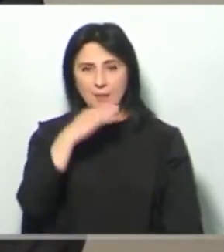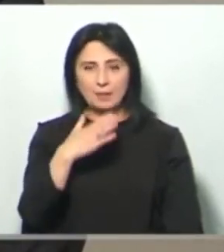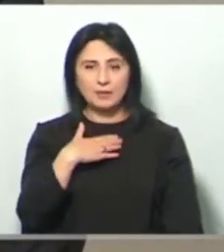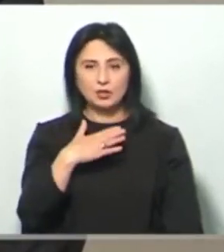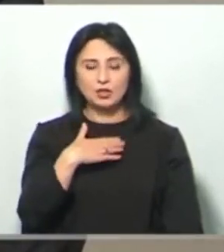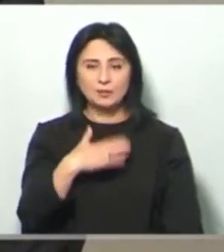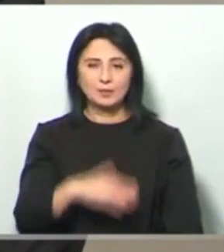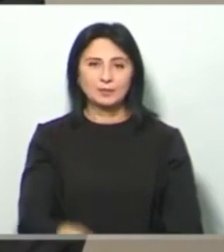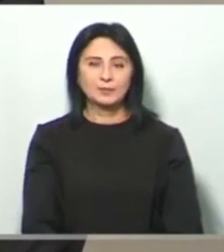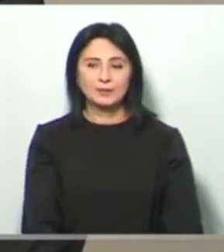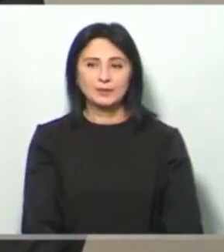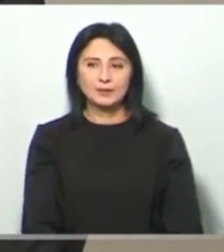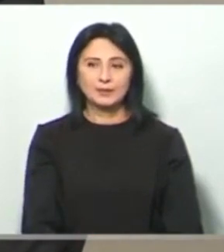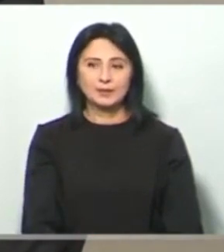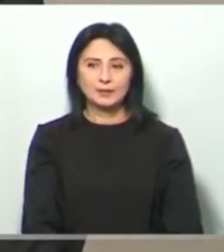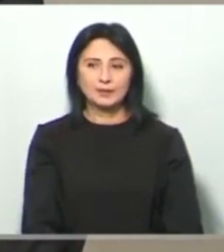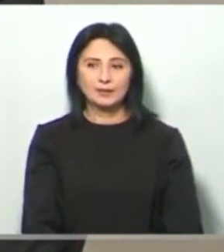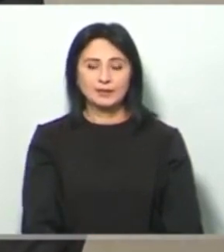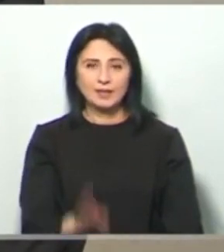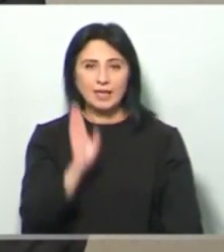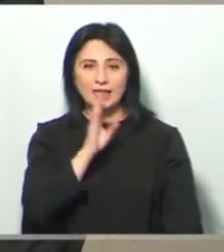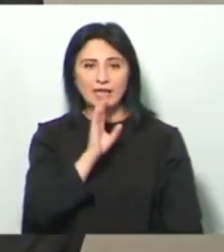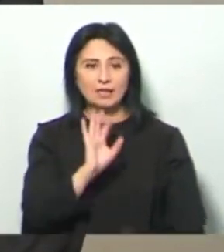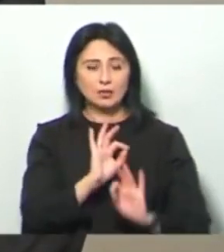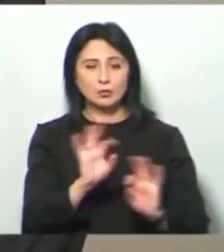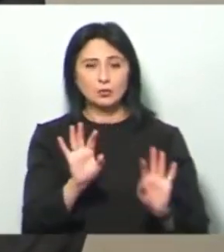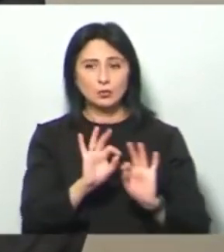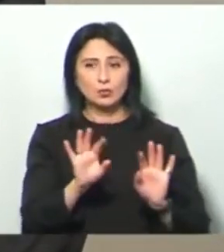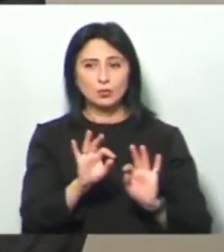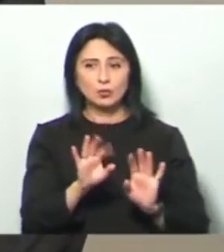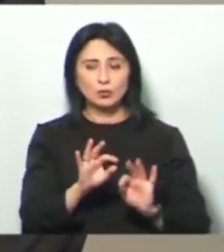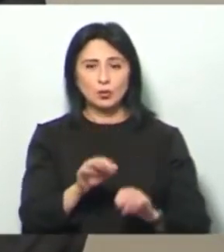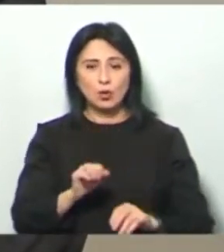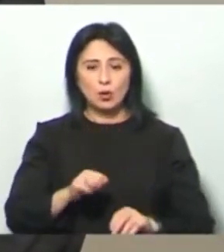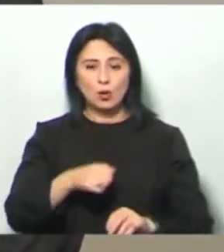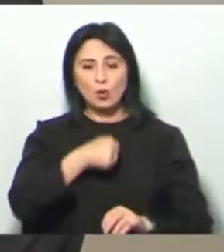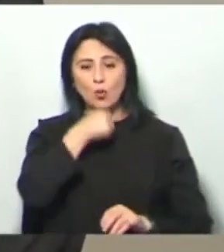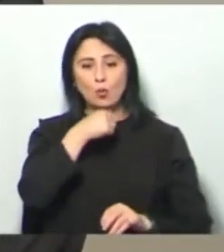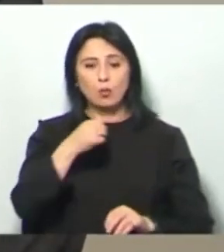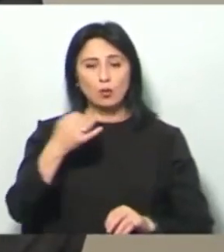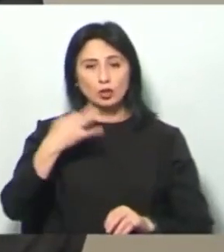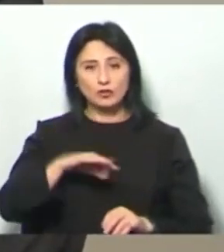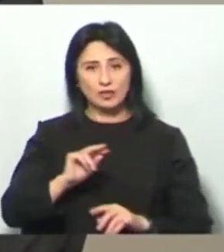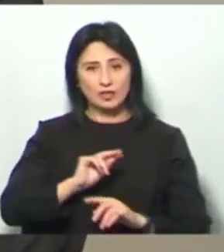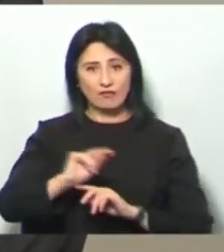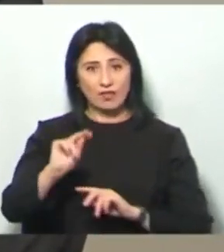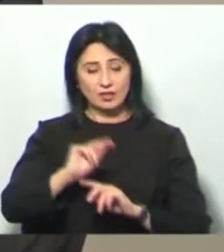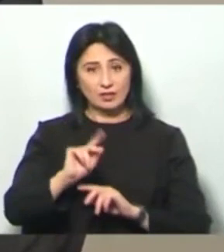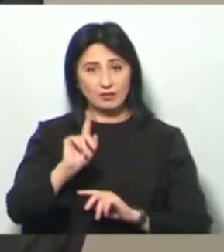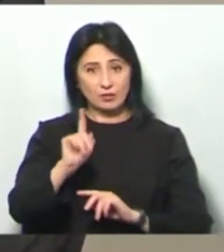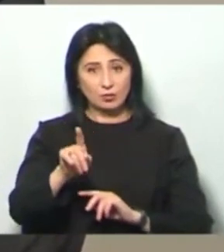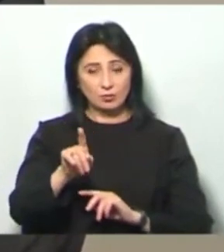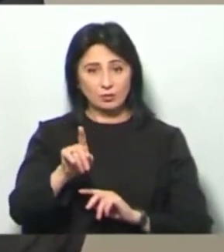მამაჩემმა განუცხადა დედაჩემს, რომ უფროს შვილს ვასწავლოთ და